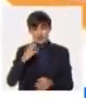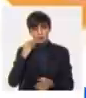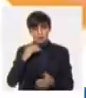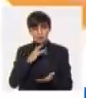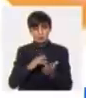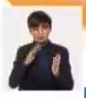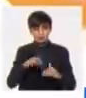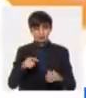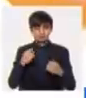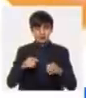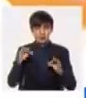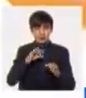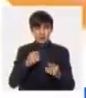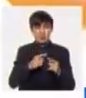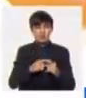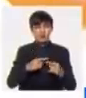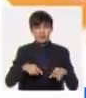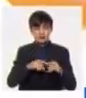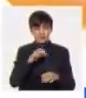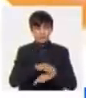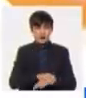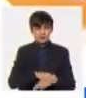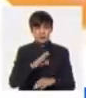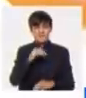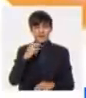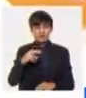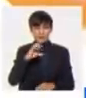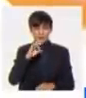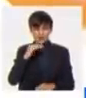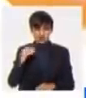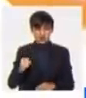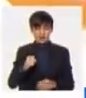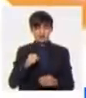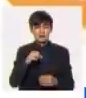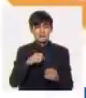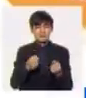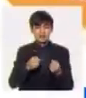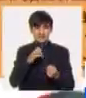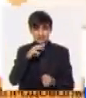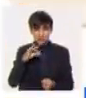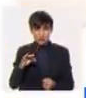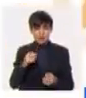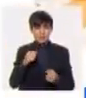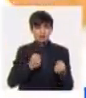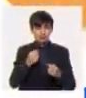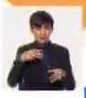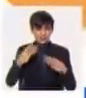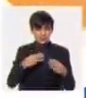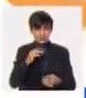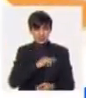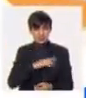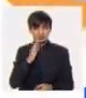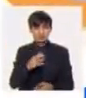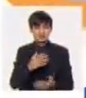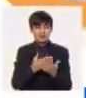функционировать непродовольственные торговые объекты, банки, фондовая биржа, транспорт, шиномонтаж, СТО и автомойки. Заработает и сфера